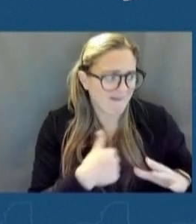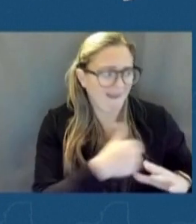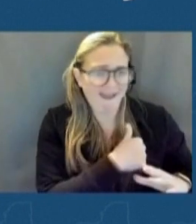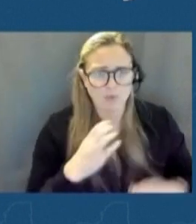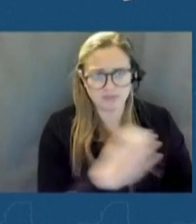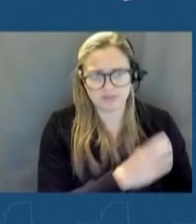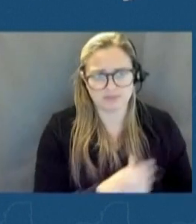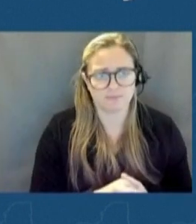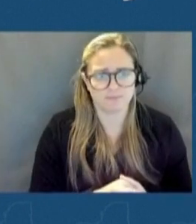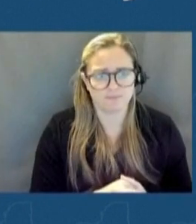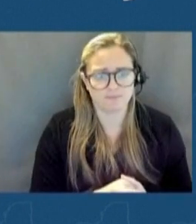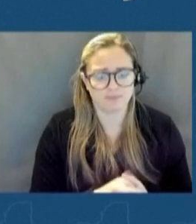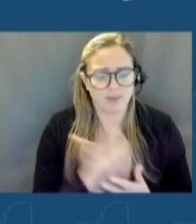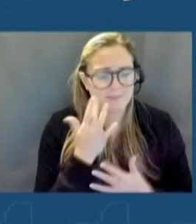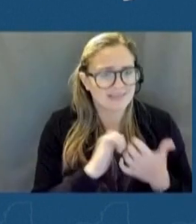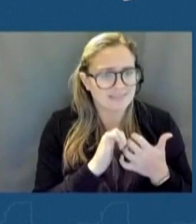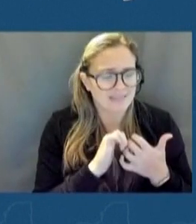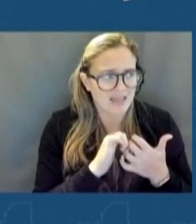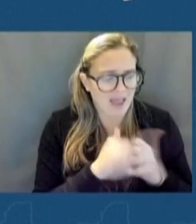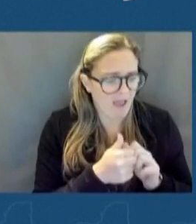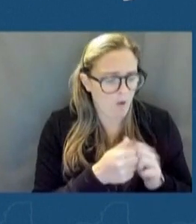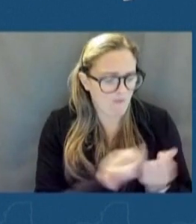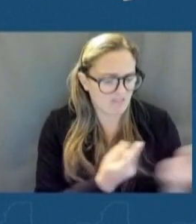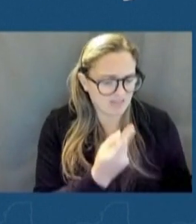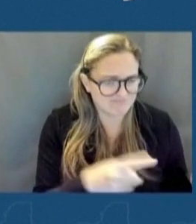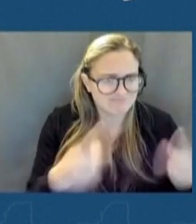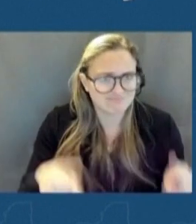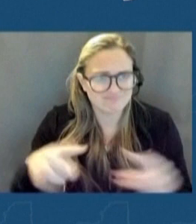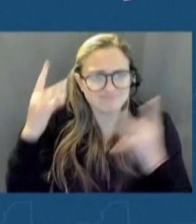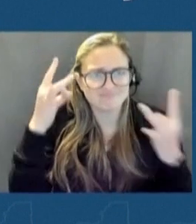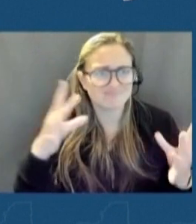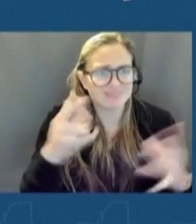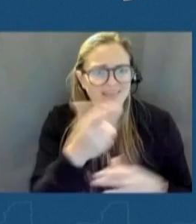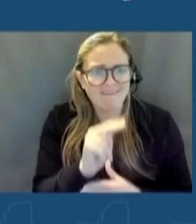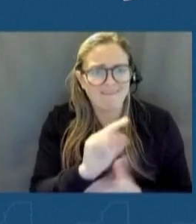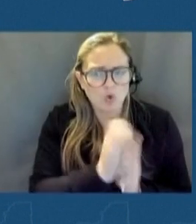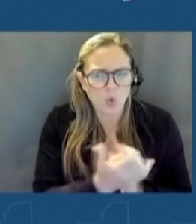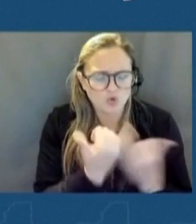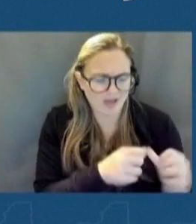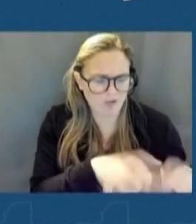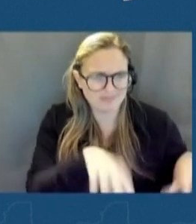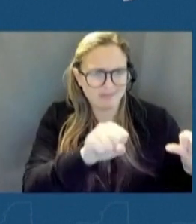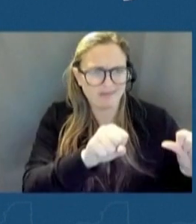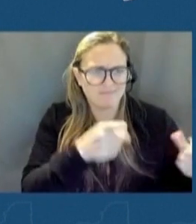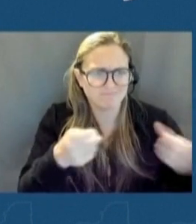cittadini dalla follia della cultura delle armi che ora ha preso possesso di tutto fino alla corte suprema